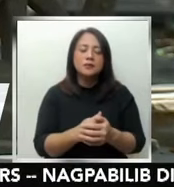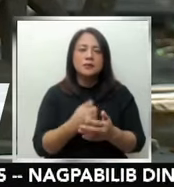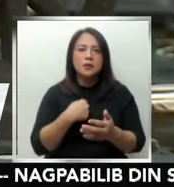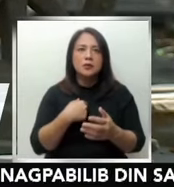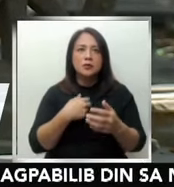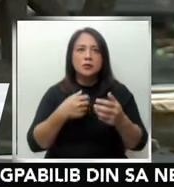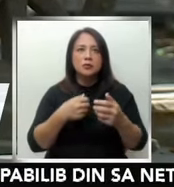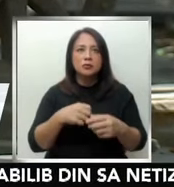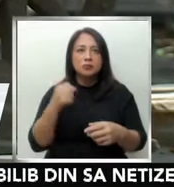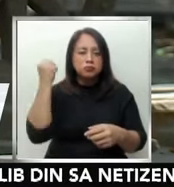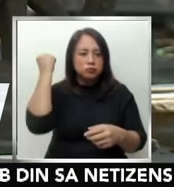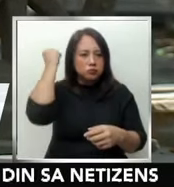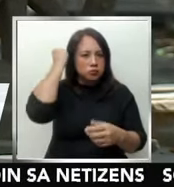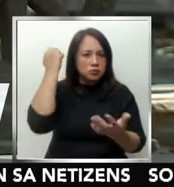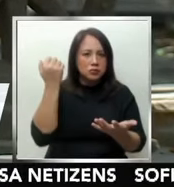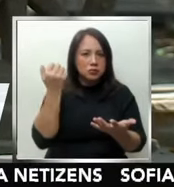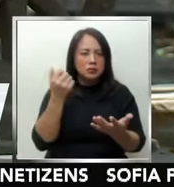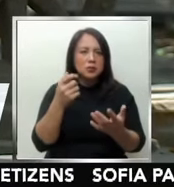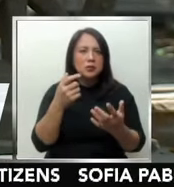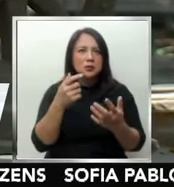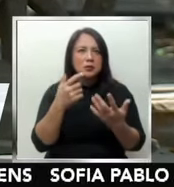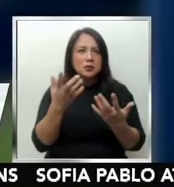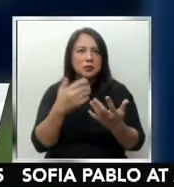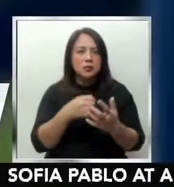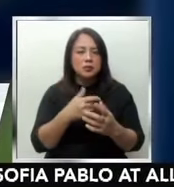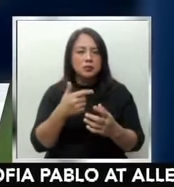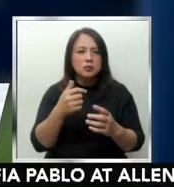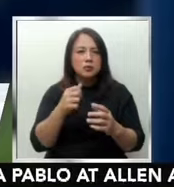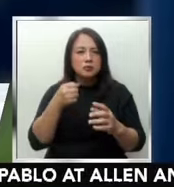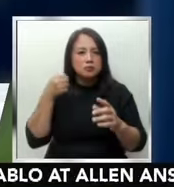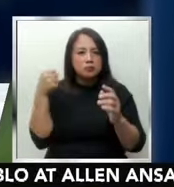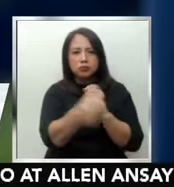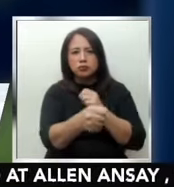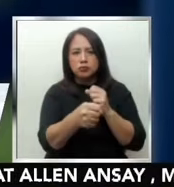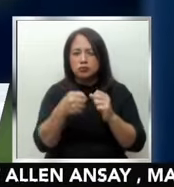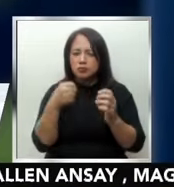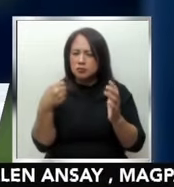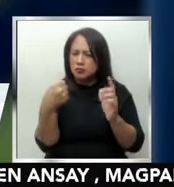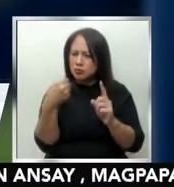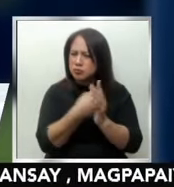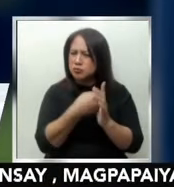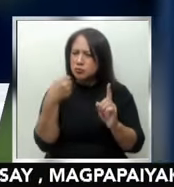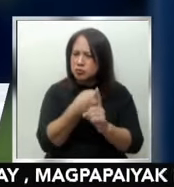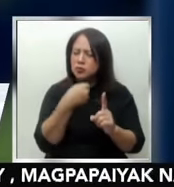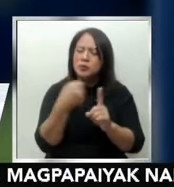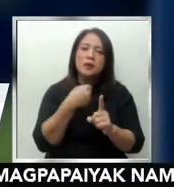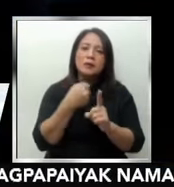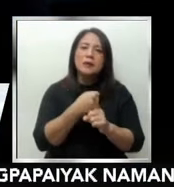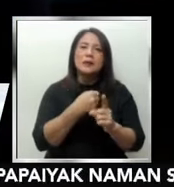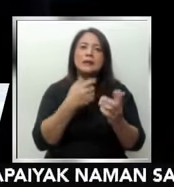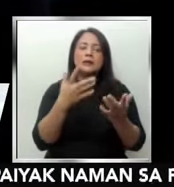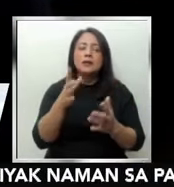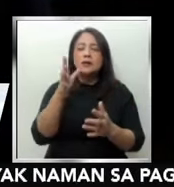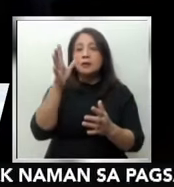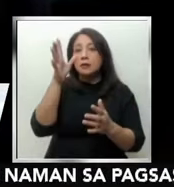ko habang sinusuntok po ako Saan at mug ang in